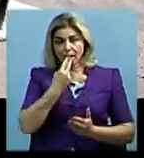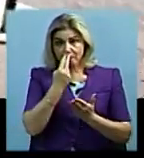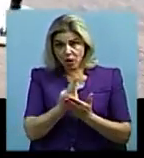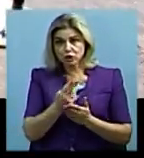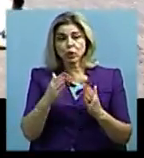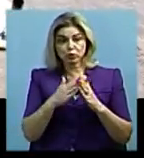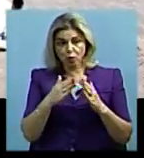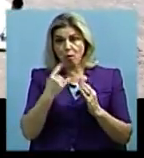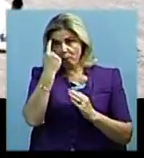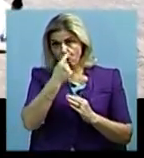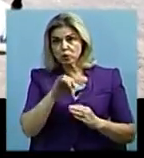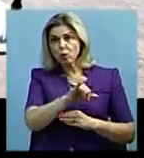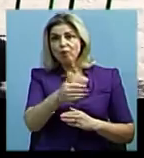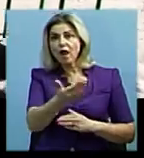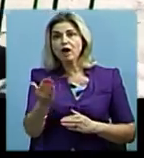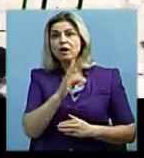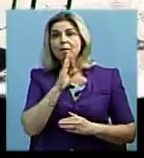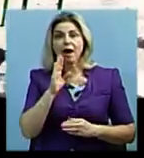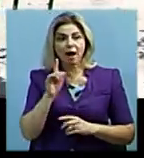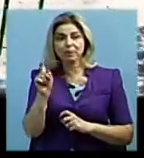Стоїть щось похоже у маму ваших чи у